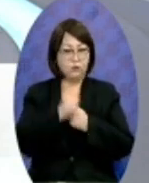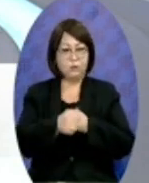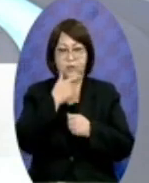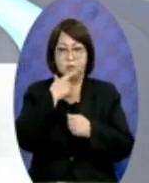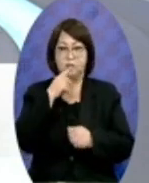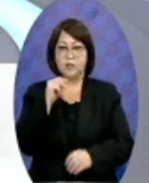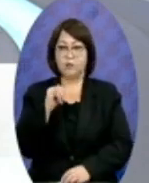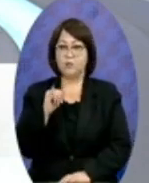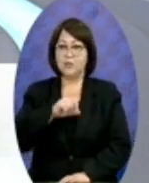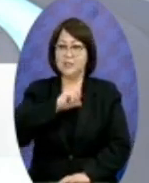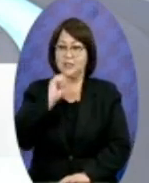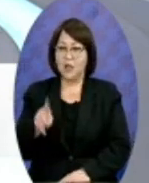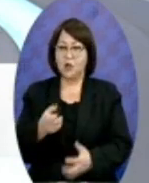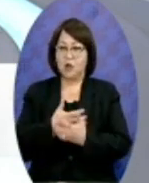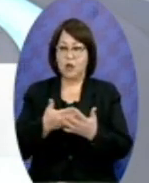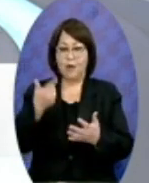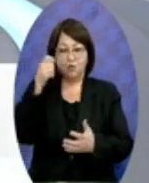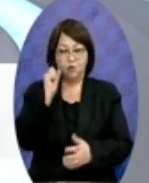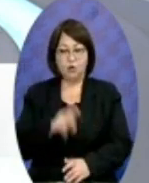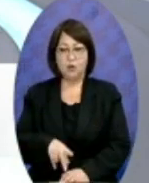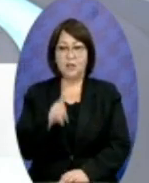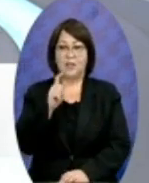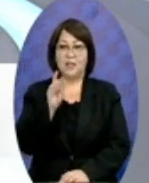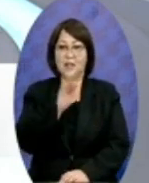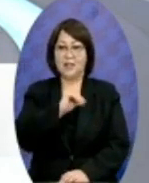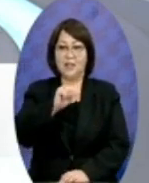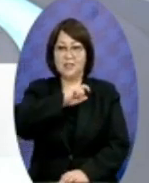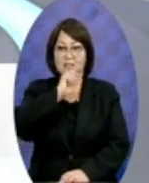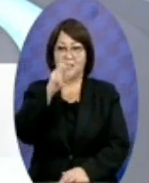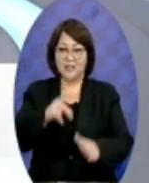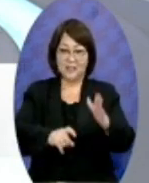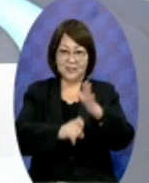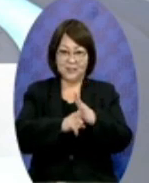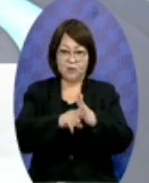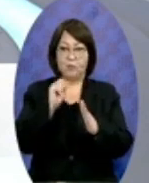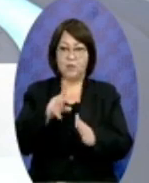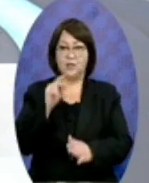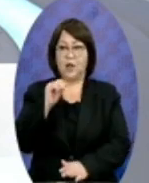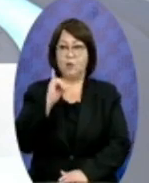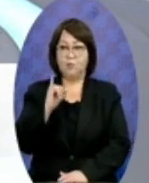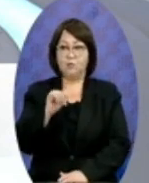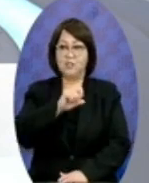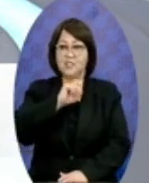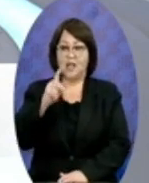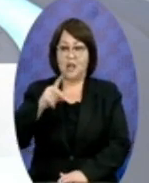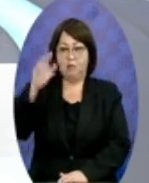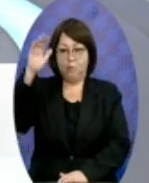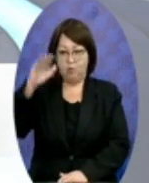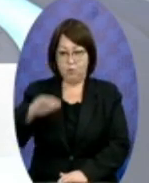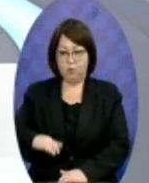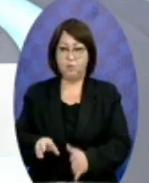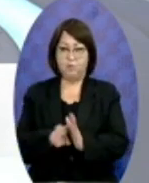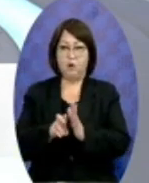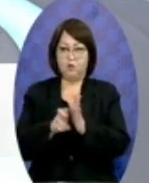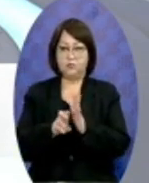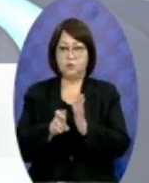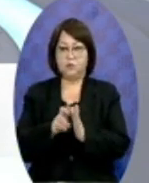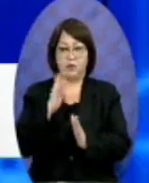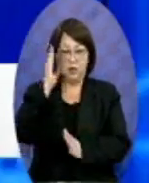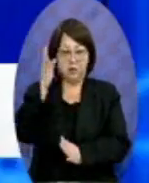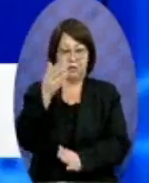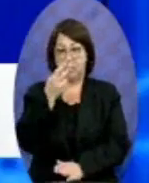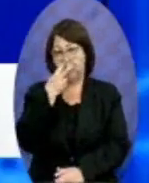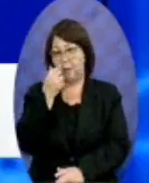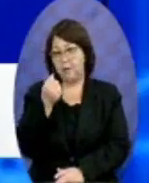гол зорилго нь бол энэ хэрэглээний зээлийг хязгаарласнаар чанаргүй зээлийн өсөлтийг бас хязгаарлах, бууруулах нэг боломж байх юм болов уу гэсэн юм ирээдүг харагдаж байгаа юм л да.